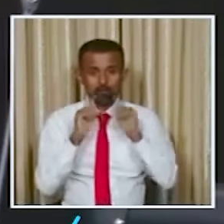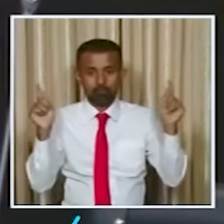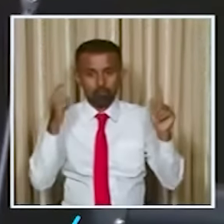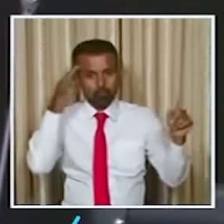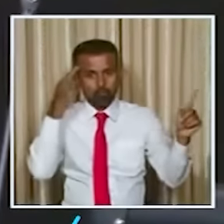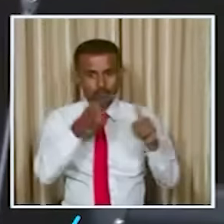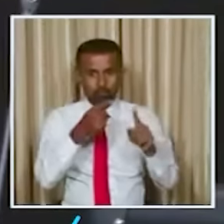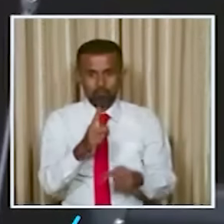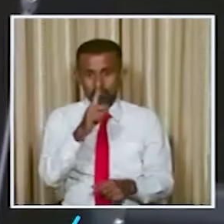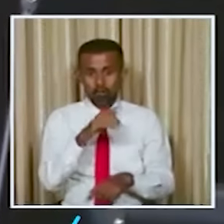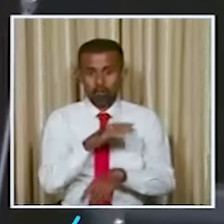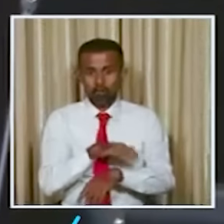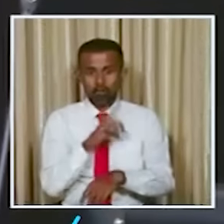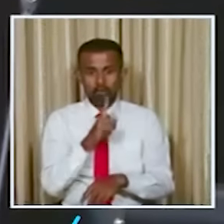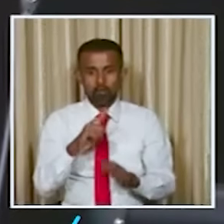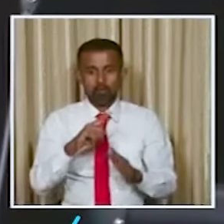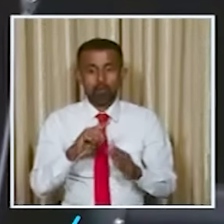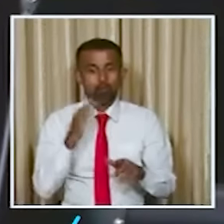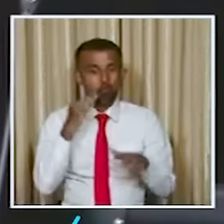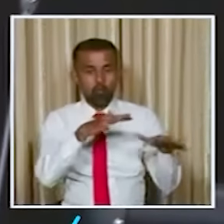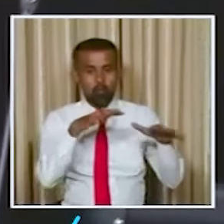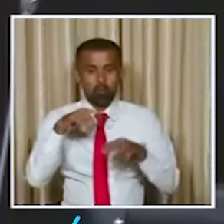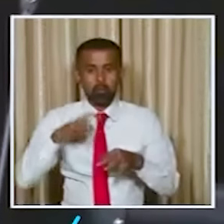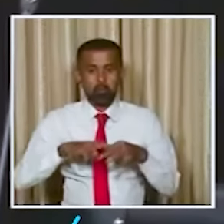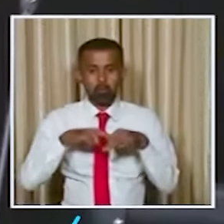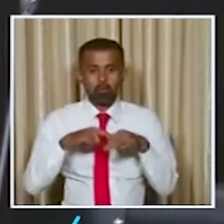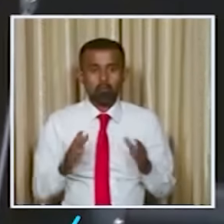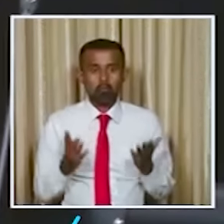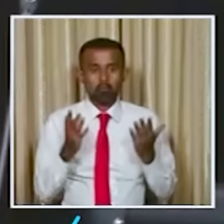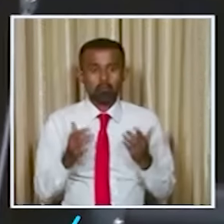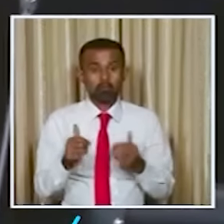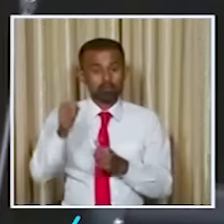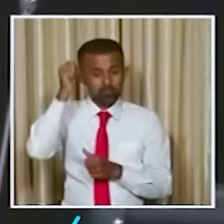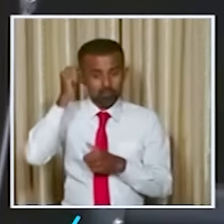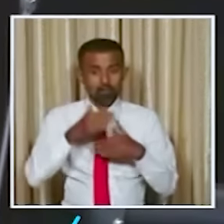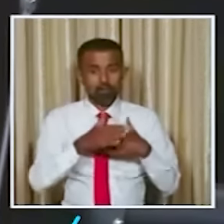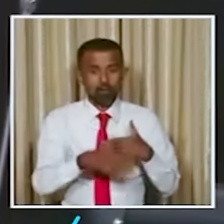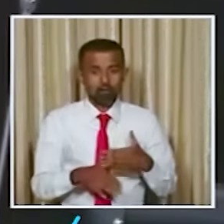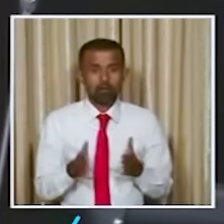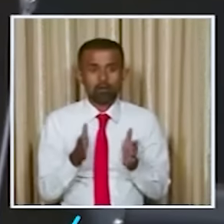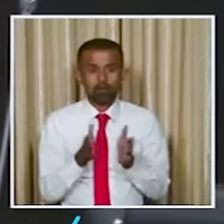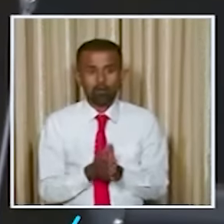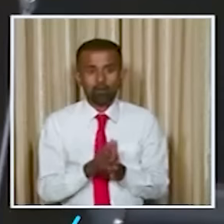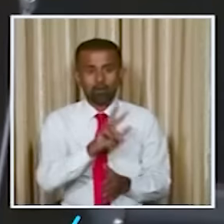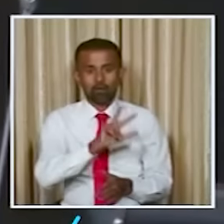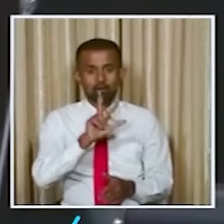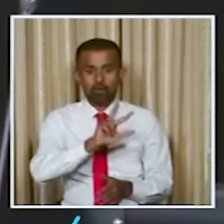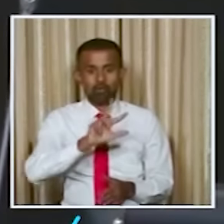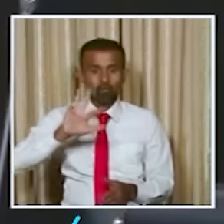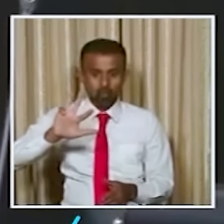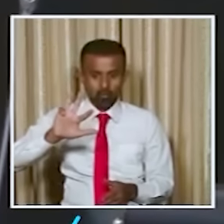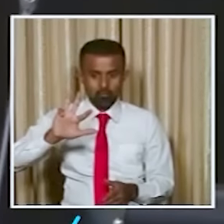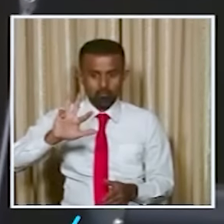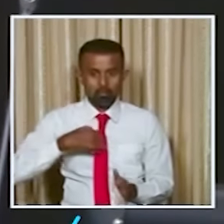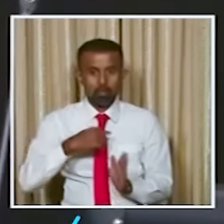සම්බන්ධව මම එකක් මතක් කරනවා. මොකද ජනතාවට මේ ප්‍රශ්නේ මතුවෙන්නේ අතීත අත්දැකීම් එක්ක 88 89